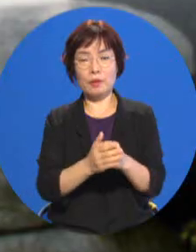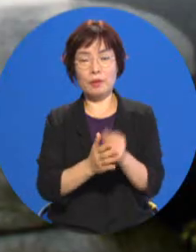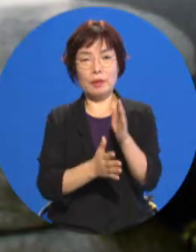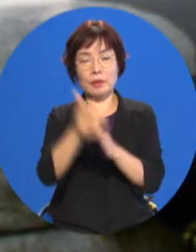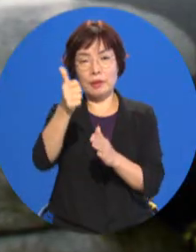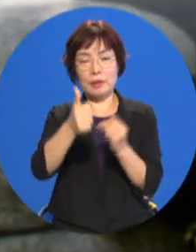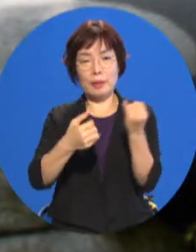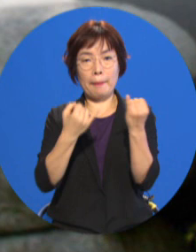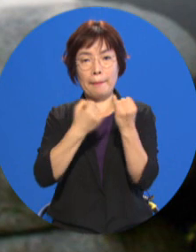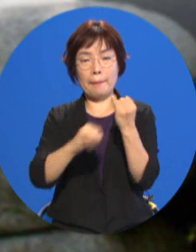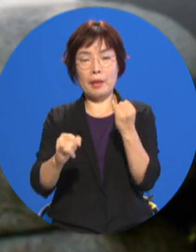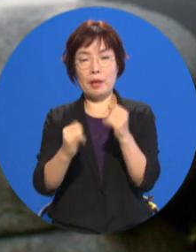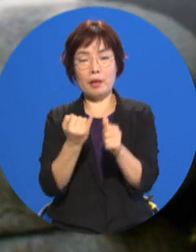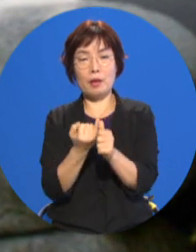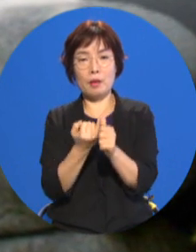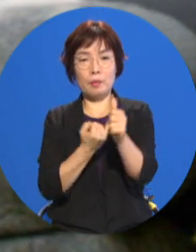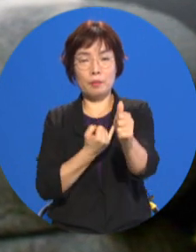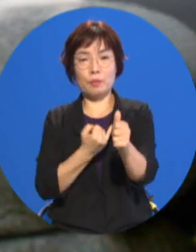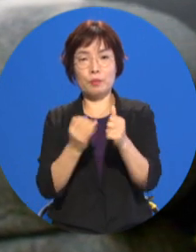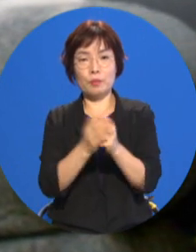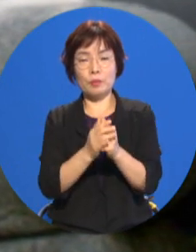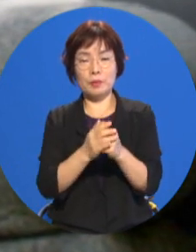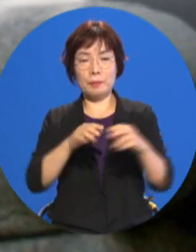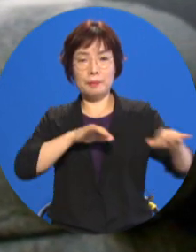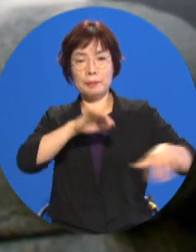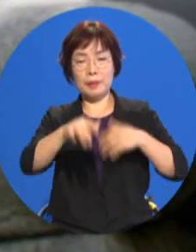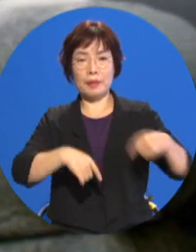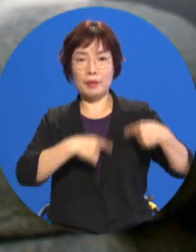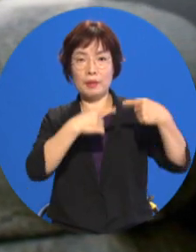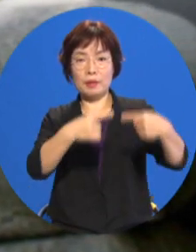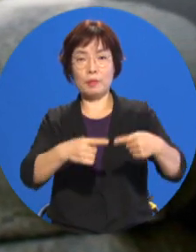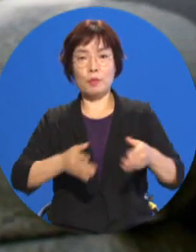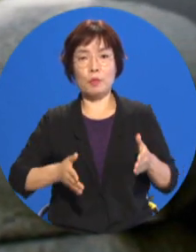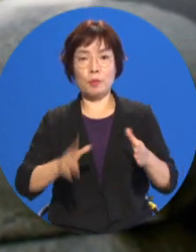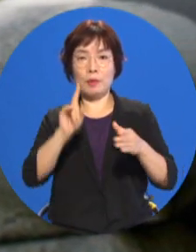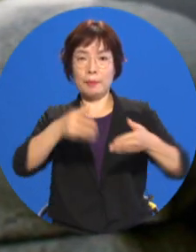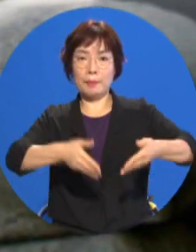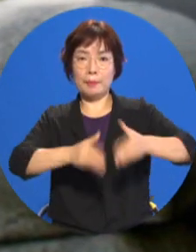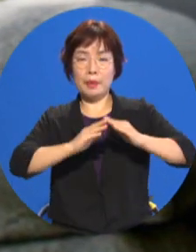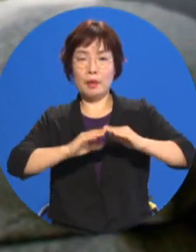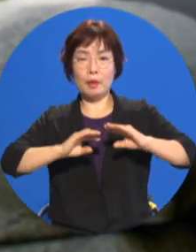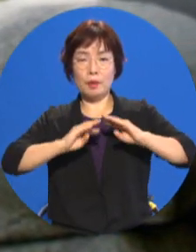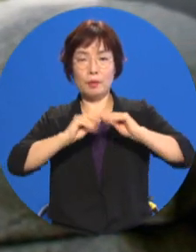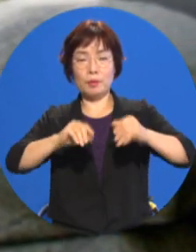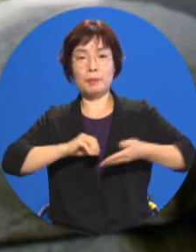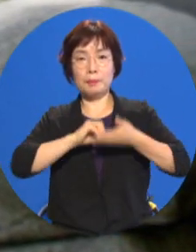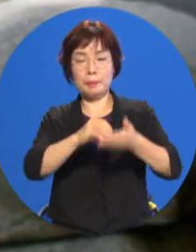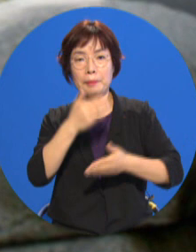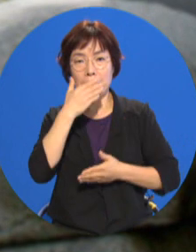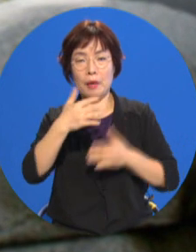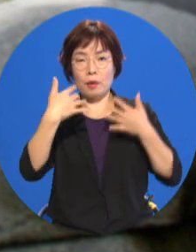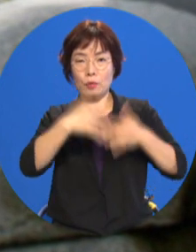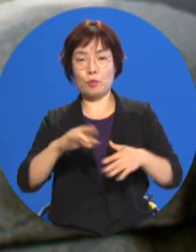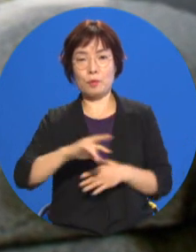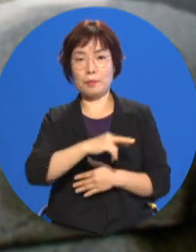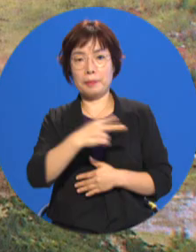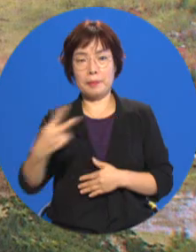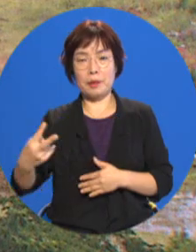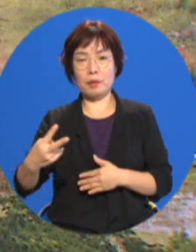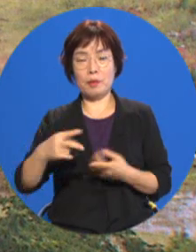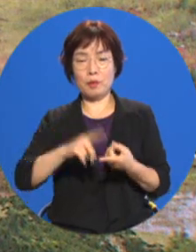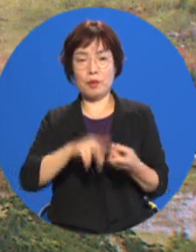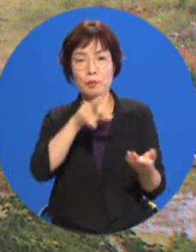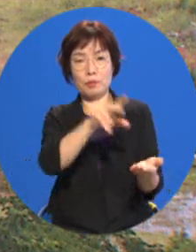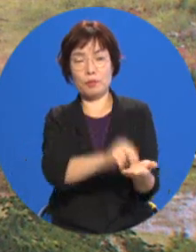사위가 개입된 이후 도로 하나만 설치하면 토지 등록이 가능하도록 조건이 바뀌었다고 지적했습니다. 특히 이